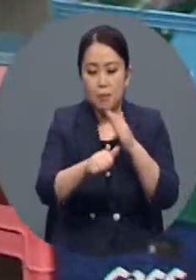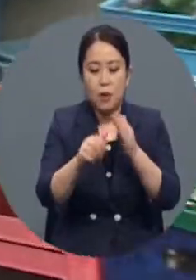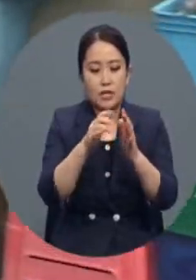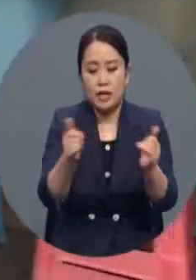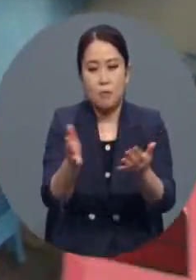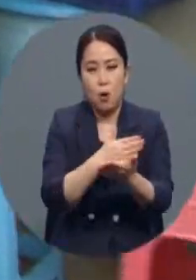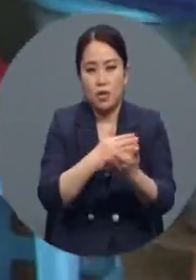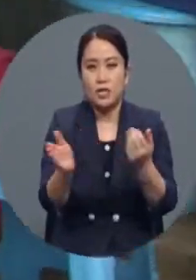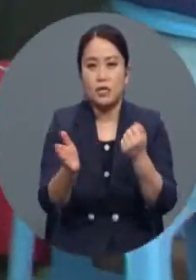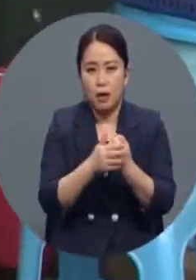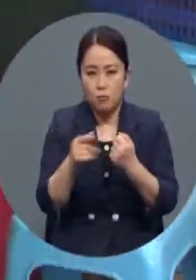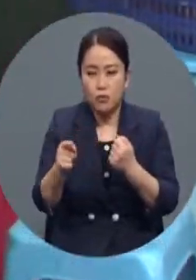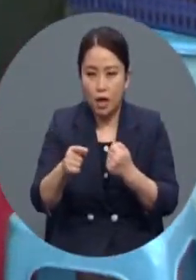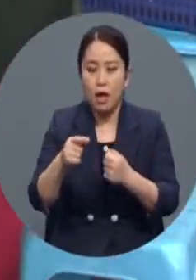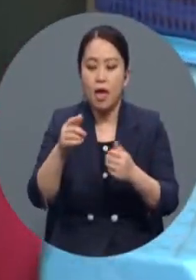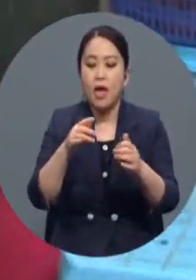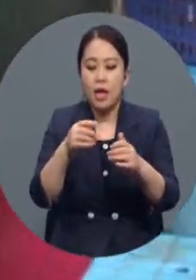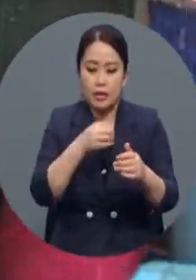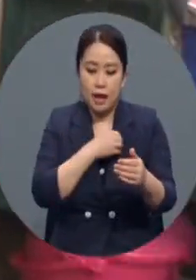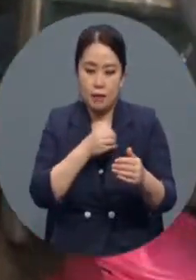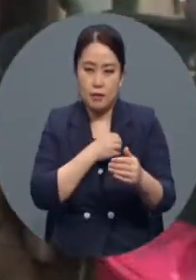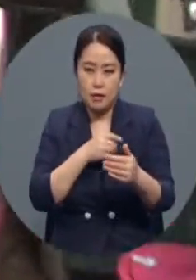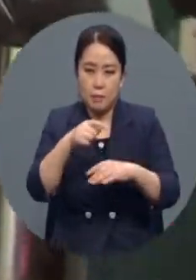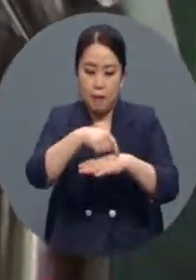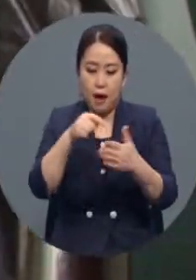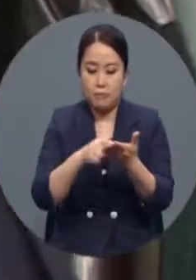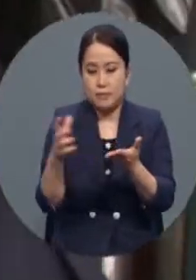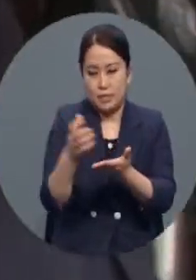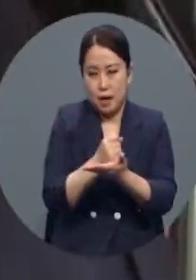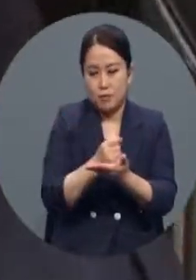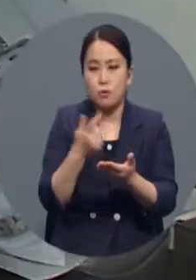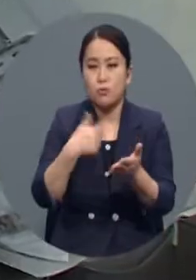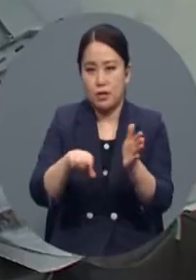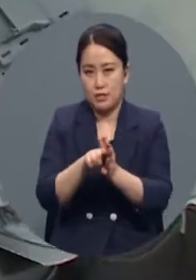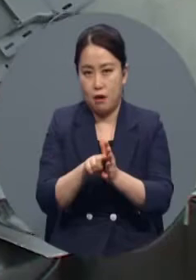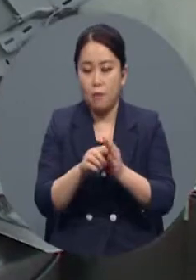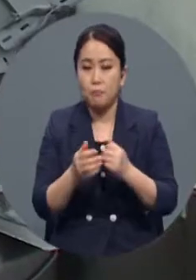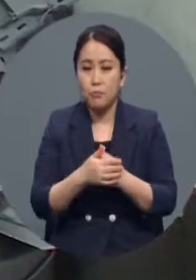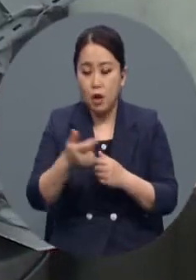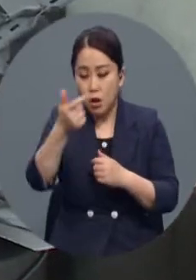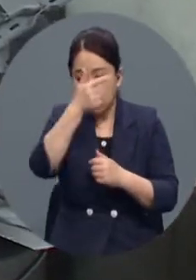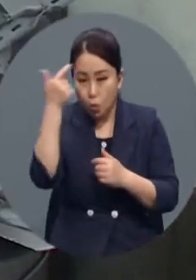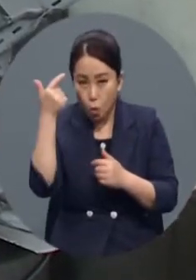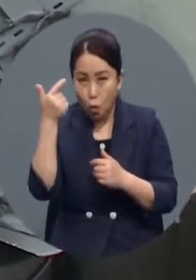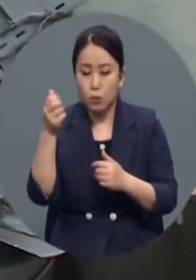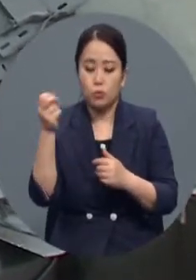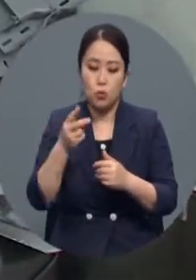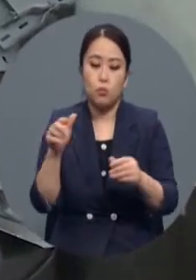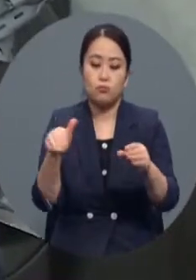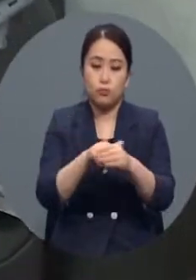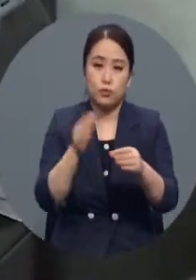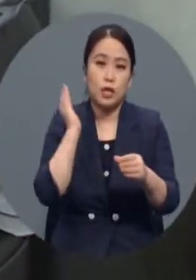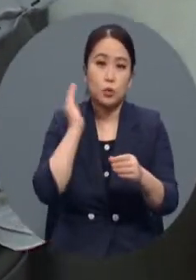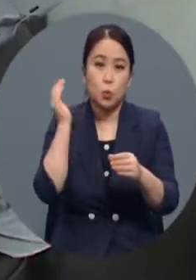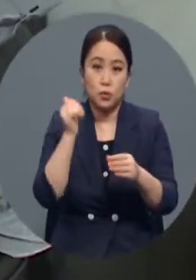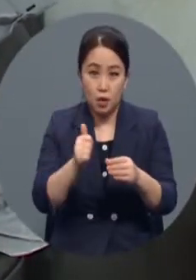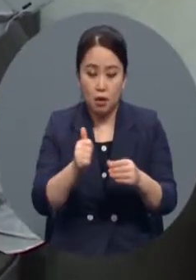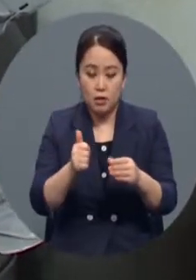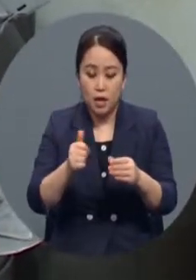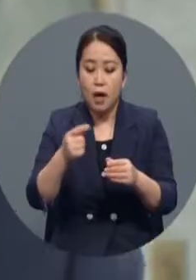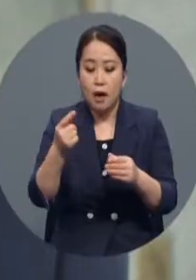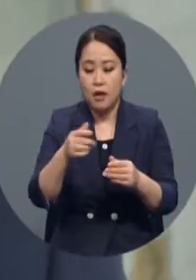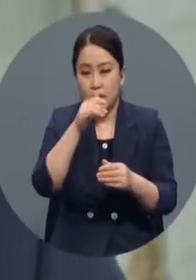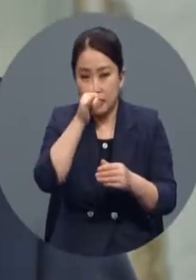있기 때문입니다. 부산은 특히 노무현, 문재인 등 역대 민주당 대통령들을 배출한 영남